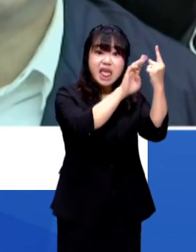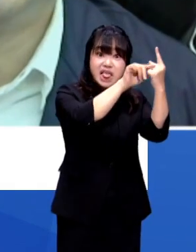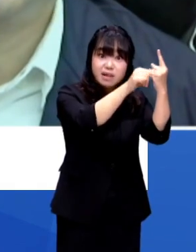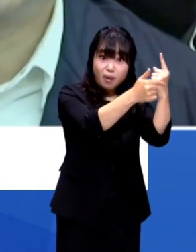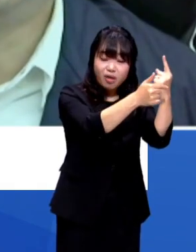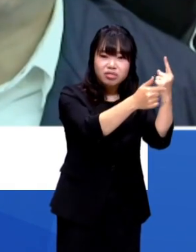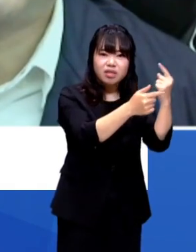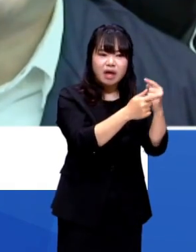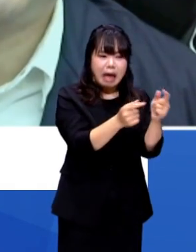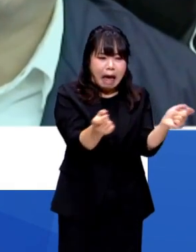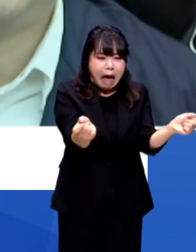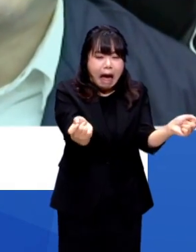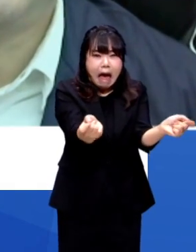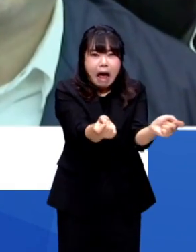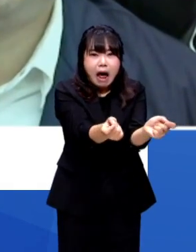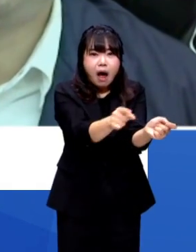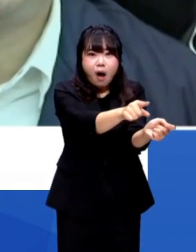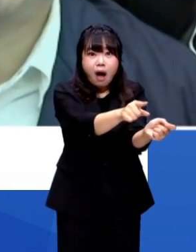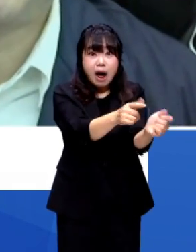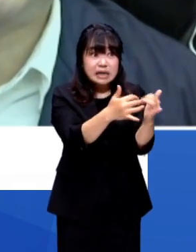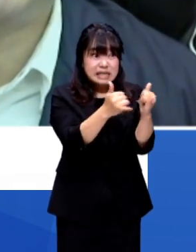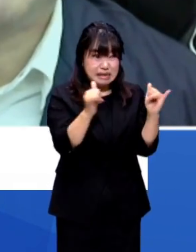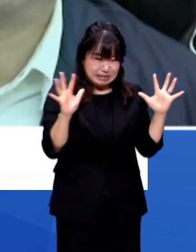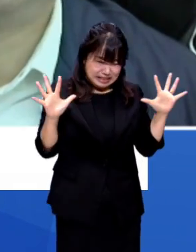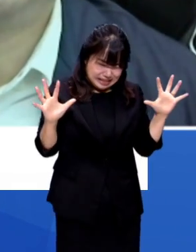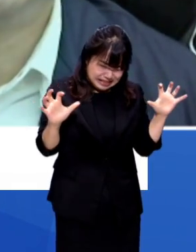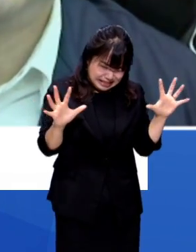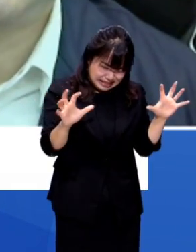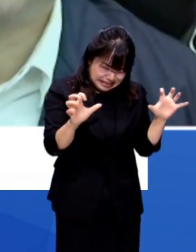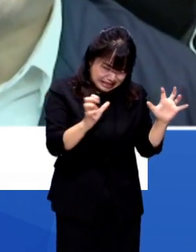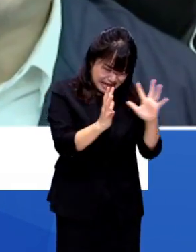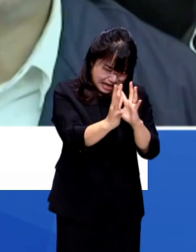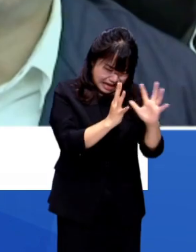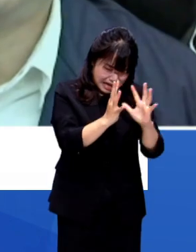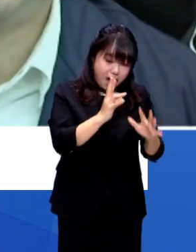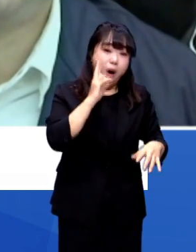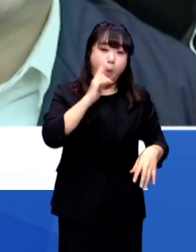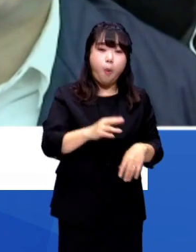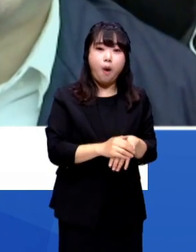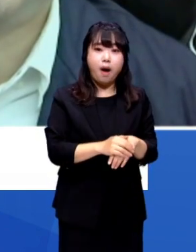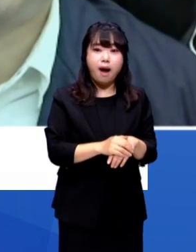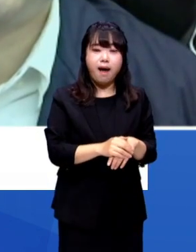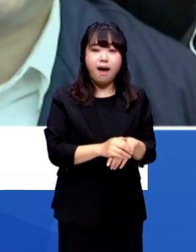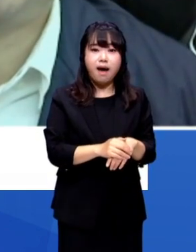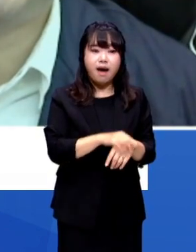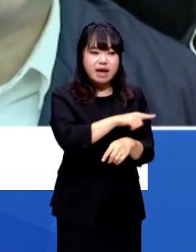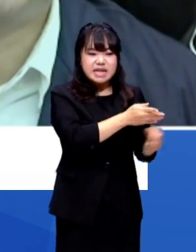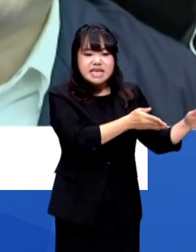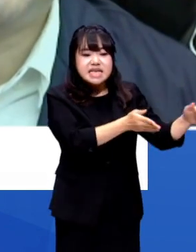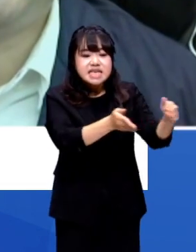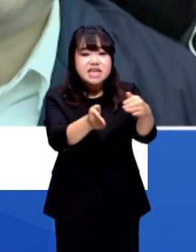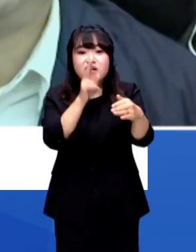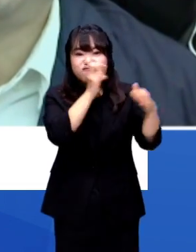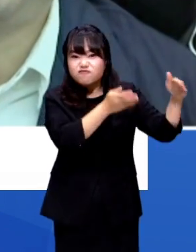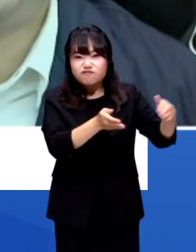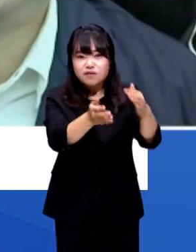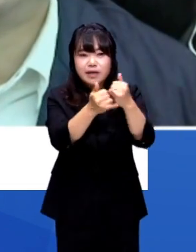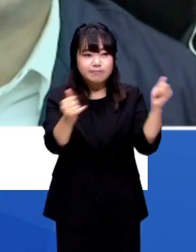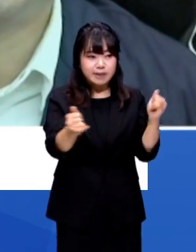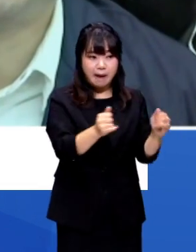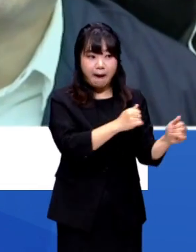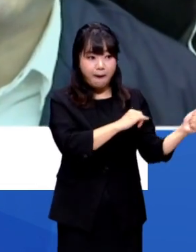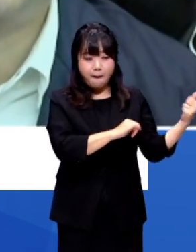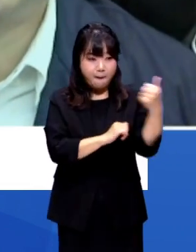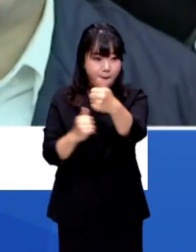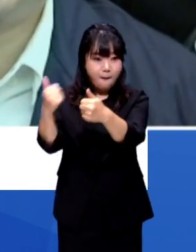너무 근접하기 때문에 유동인구가 굉장히 많고요. 그러니까 최단 거리로 이동할 수 있는 곳이기 때문에 사람들이 많이